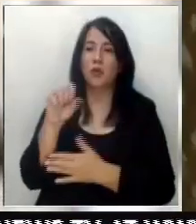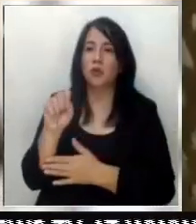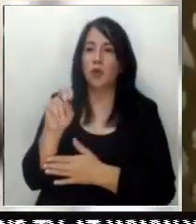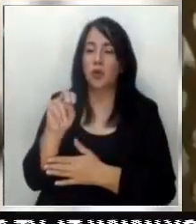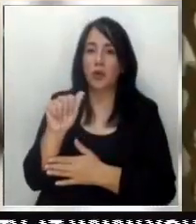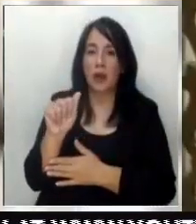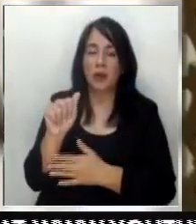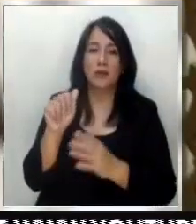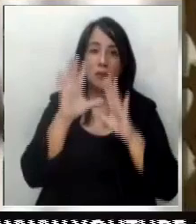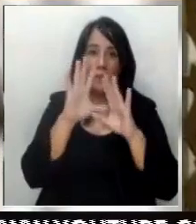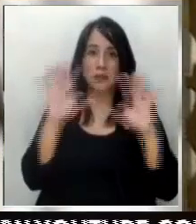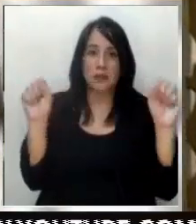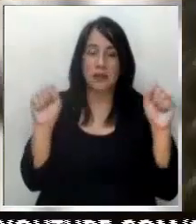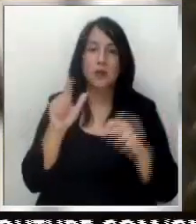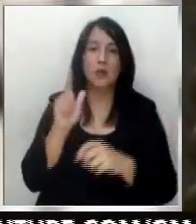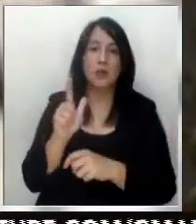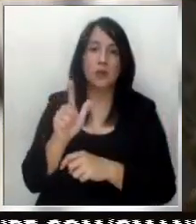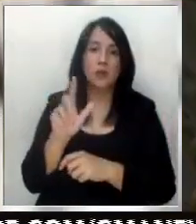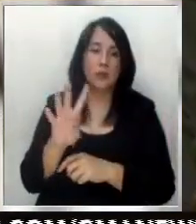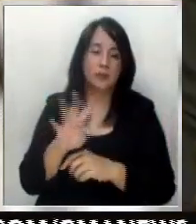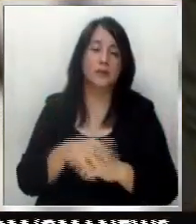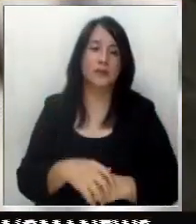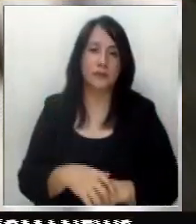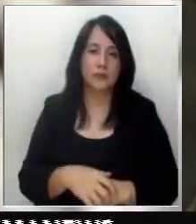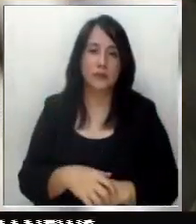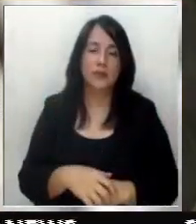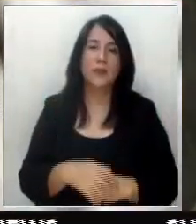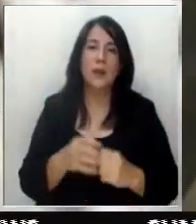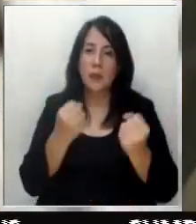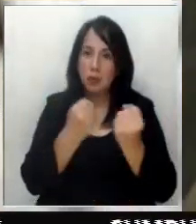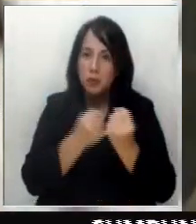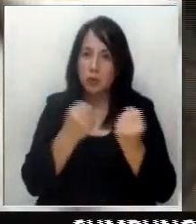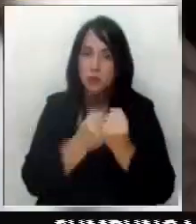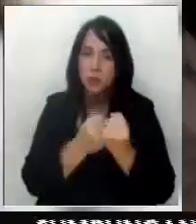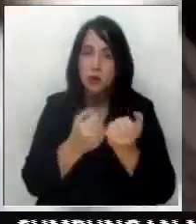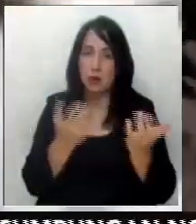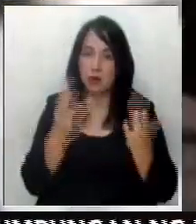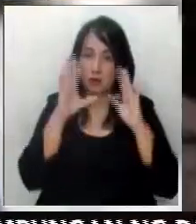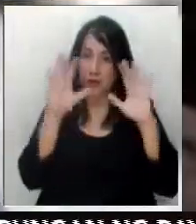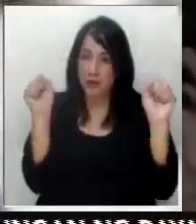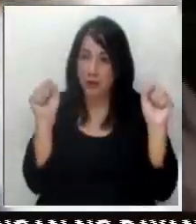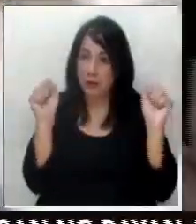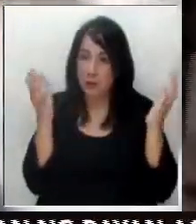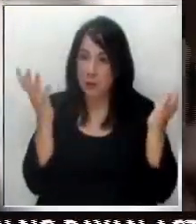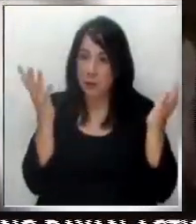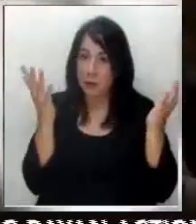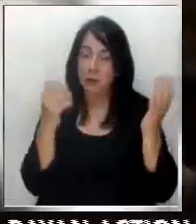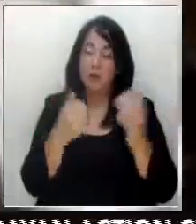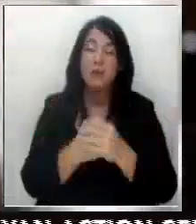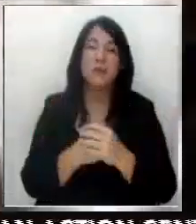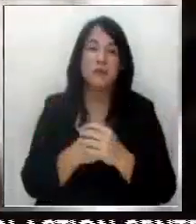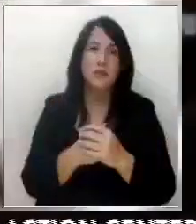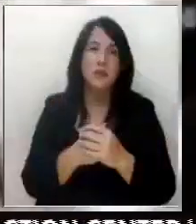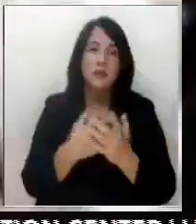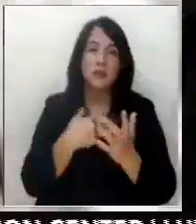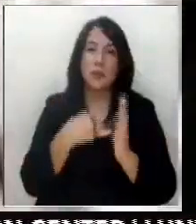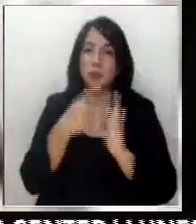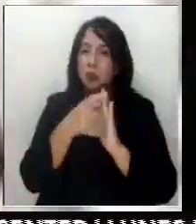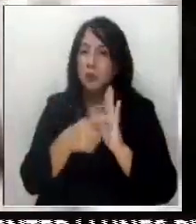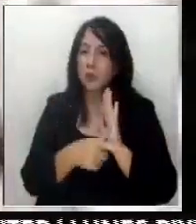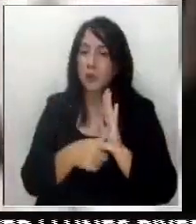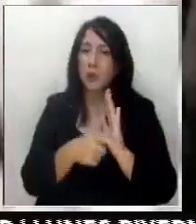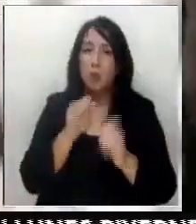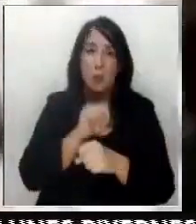Pangulo sa 2024. May suporta naman kaya ito ng Pangulo? This is a legislative work